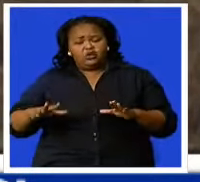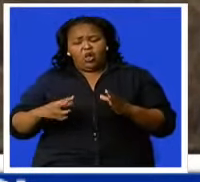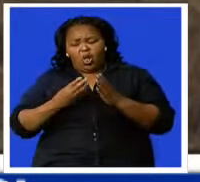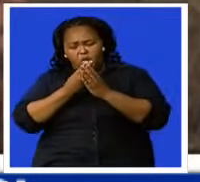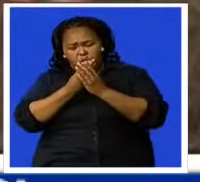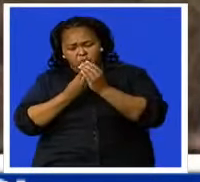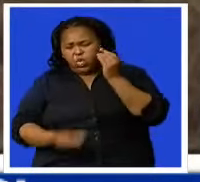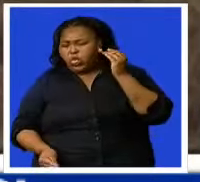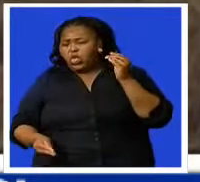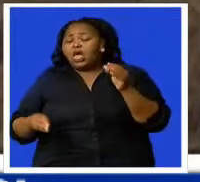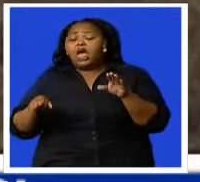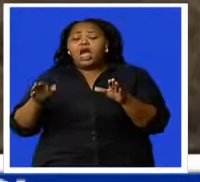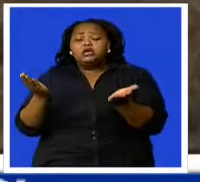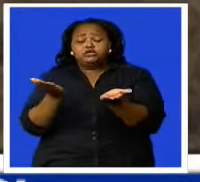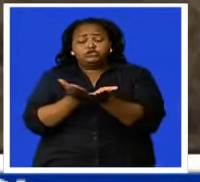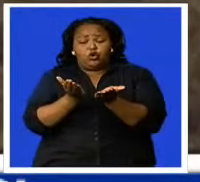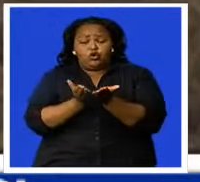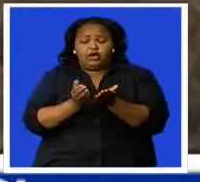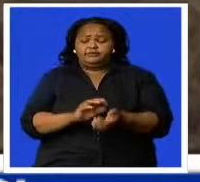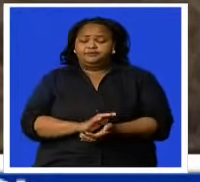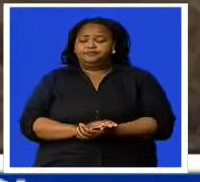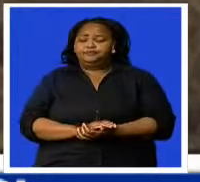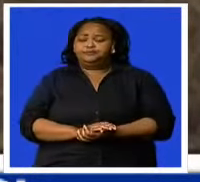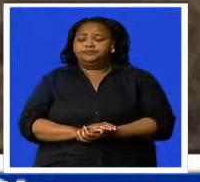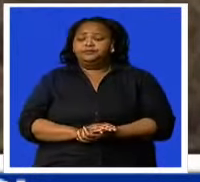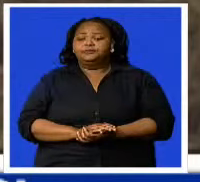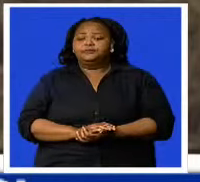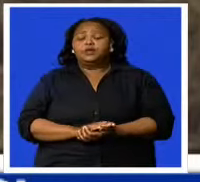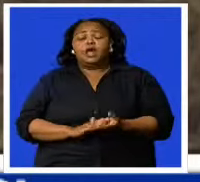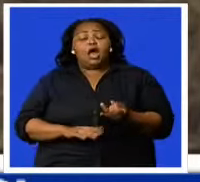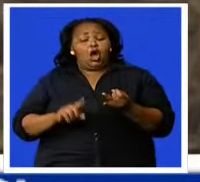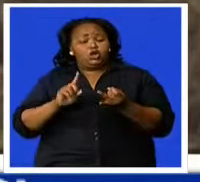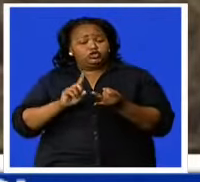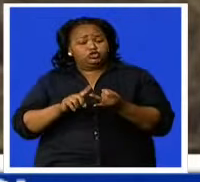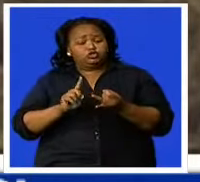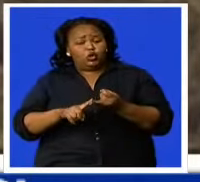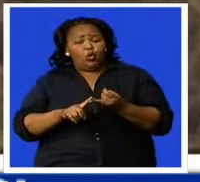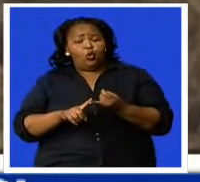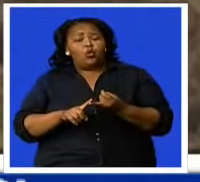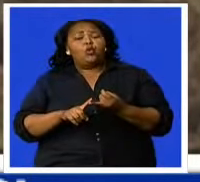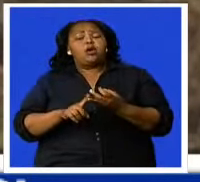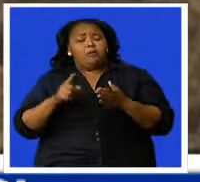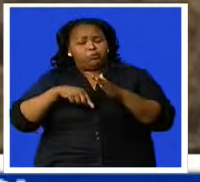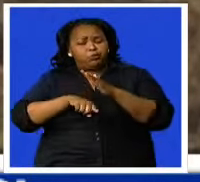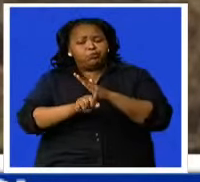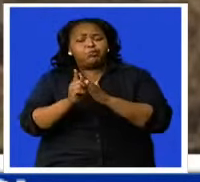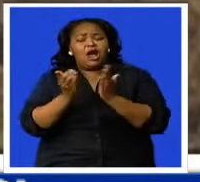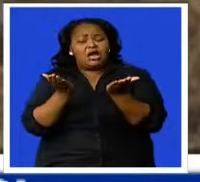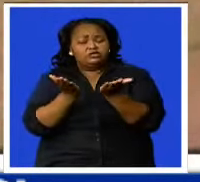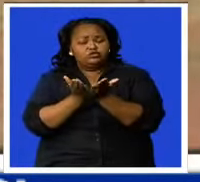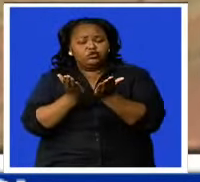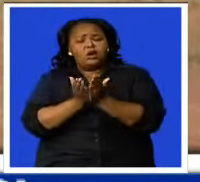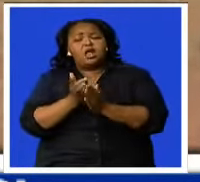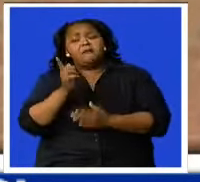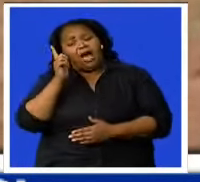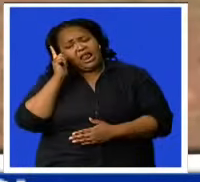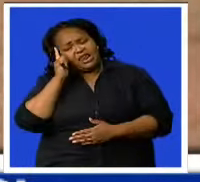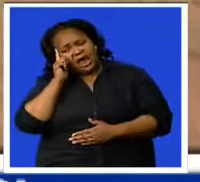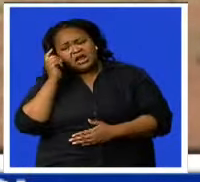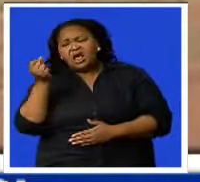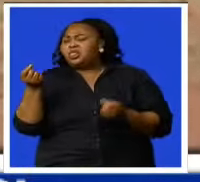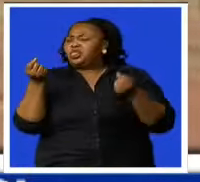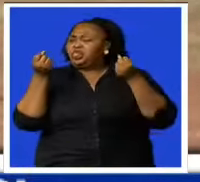ukuthi labantu fanaba noma baye esikolweni bafike balale bangaseva lutho kube nje abantu abafailapha. Induna